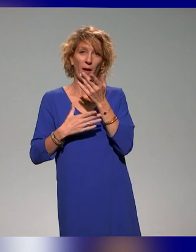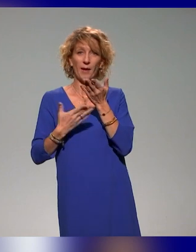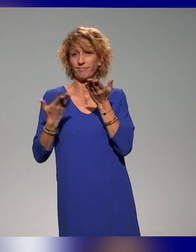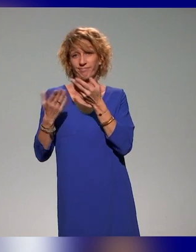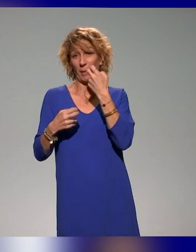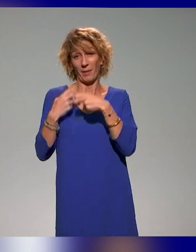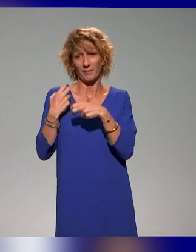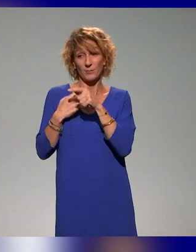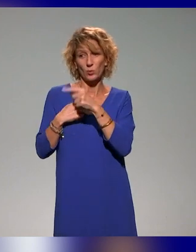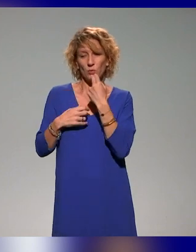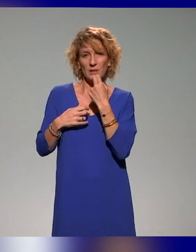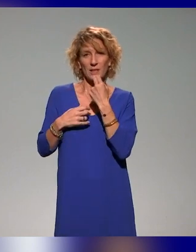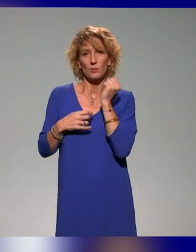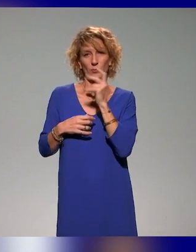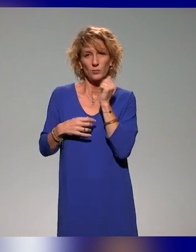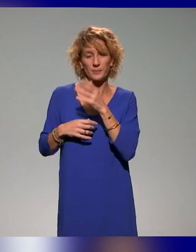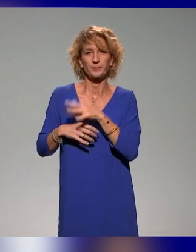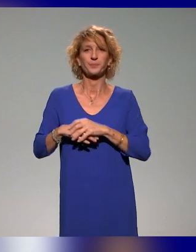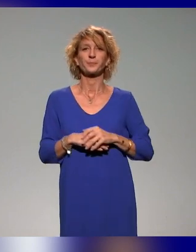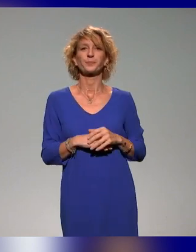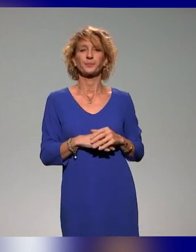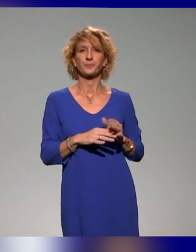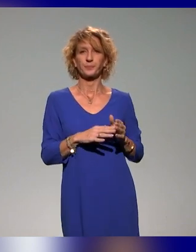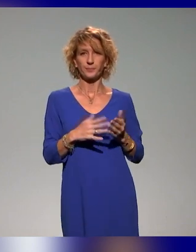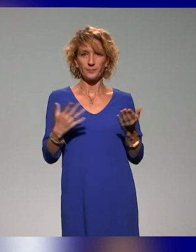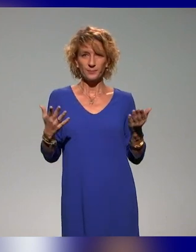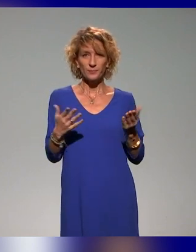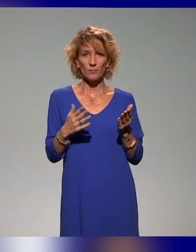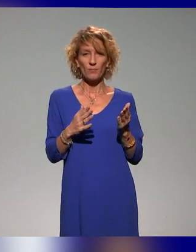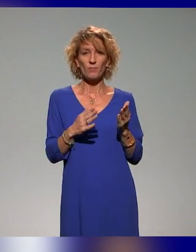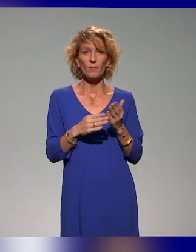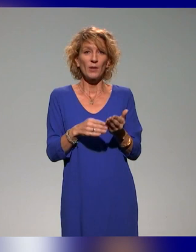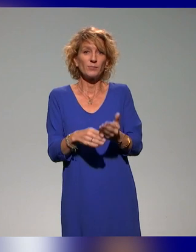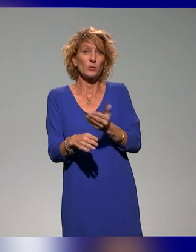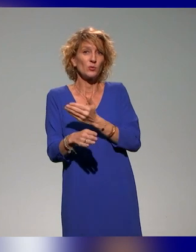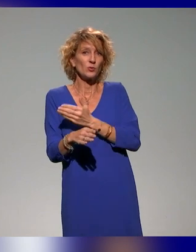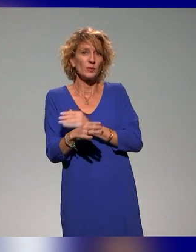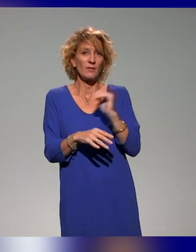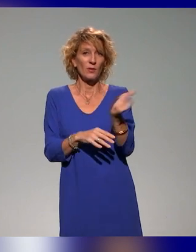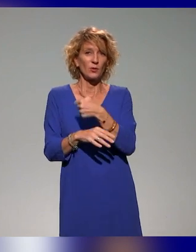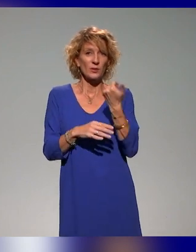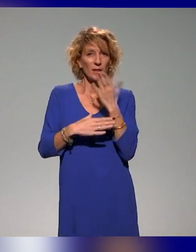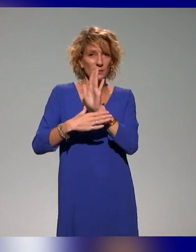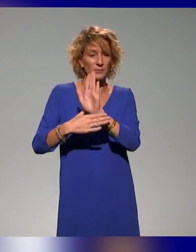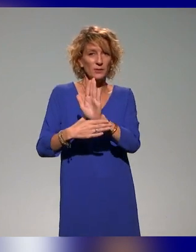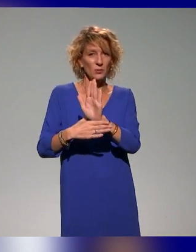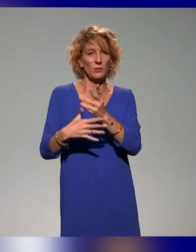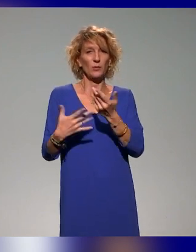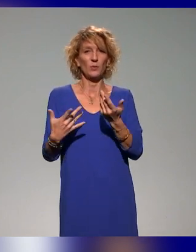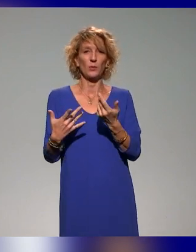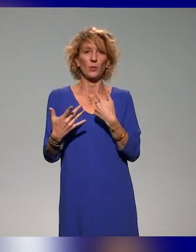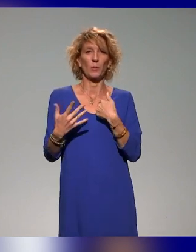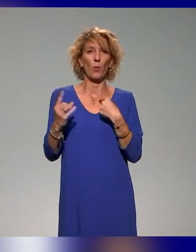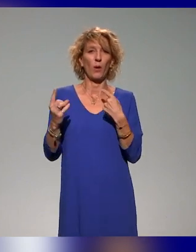dans ses usages. Donc, avant de laisser nos intervenantes et intervenants se présenter, un